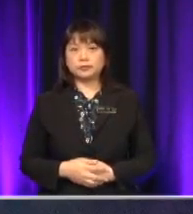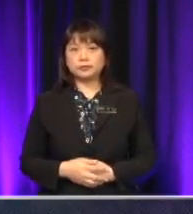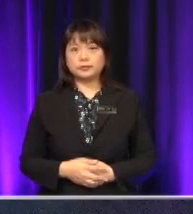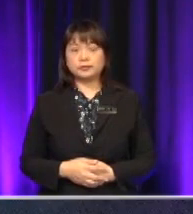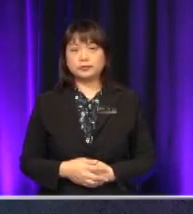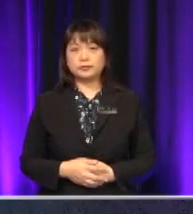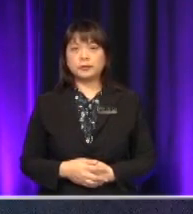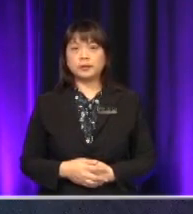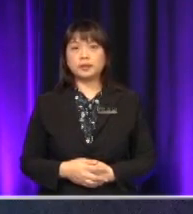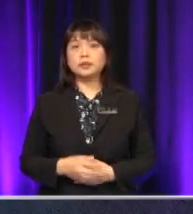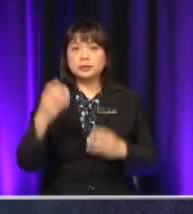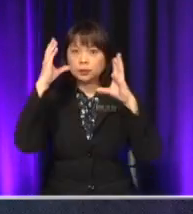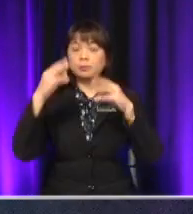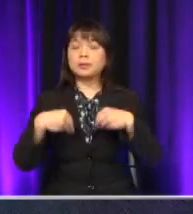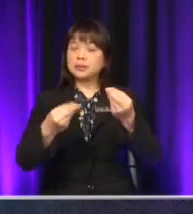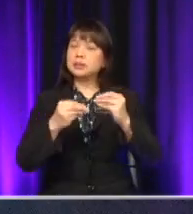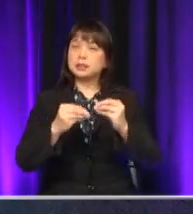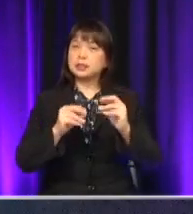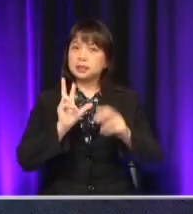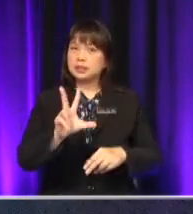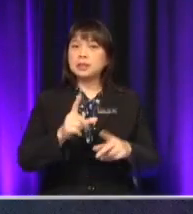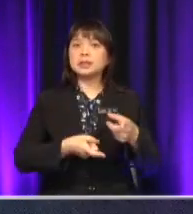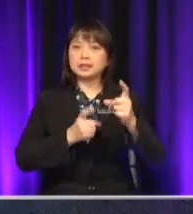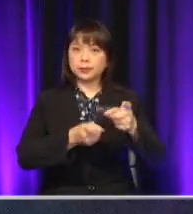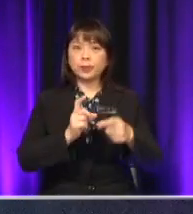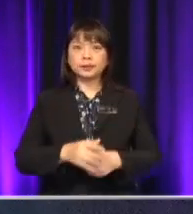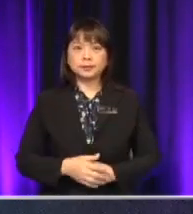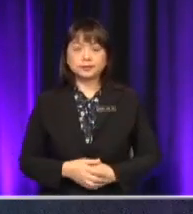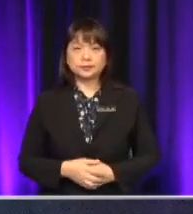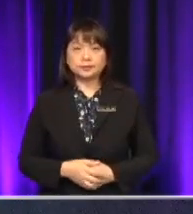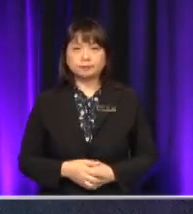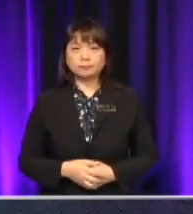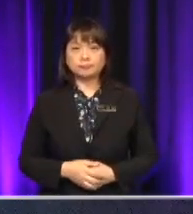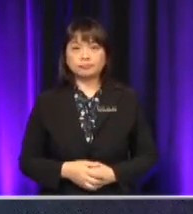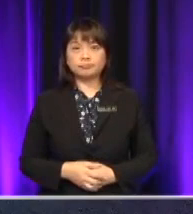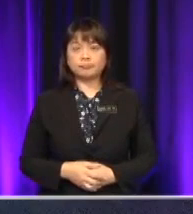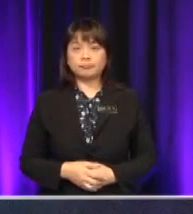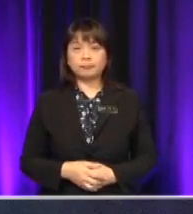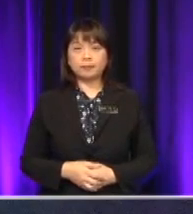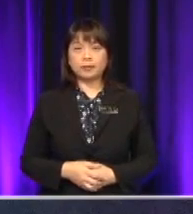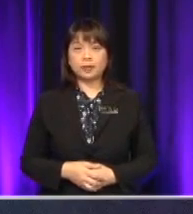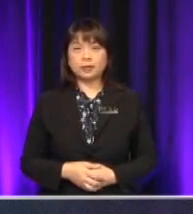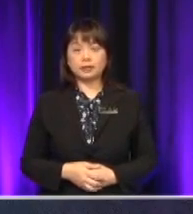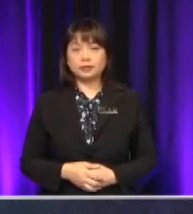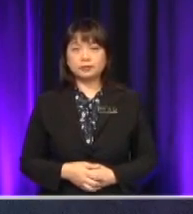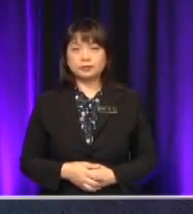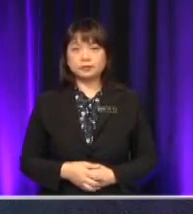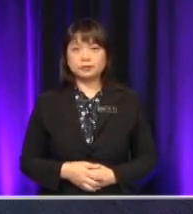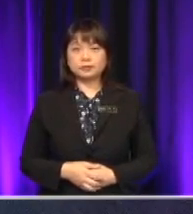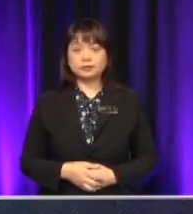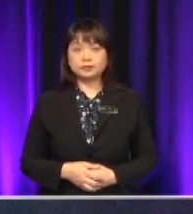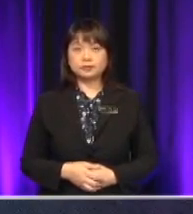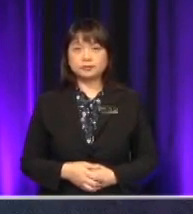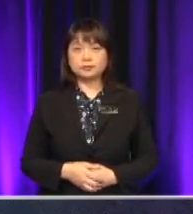3. Dapat 3. Reward cikgu bagi 3. Terima kasih, cikgu. Saya sama-sama. Okey, dia seronok dapat coklat. Okey, seterusnya.